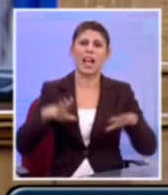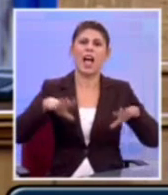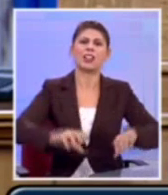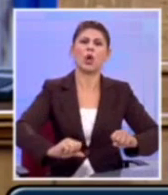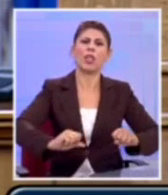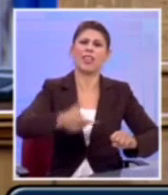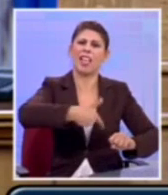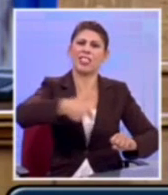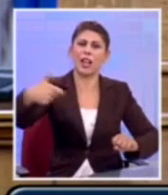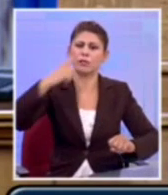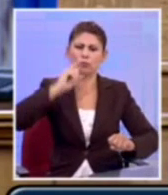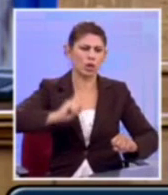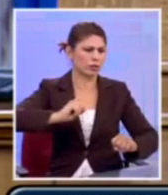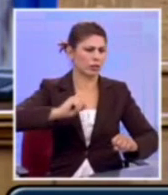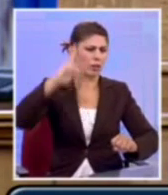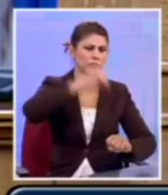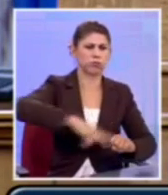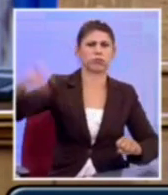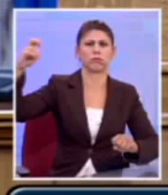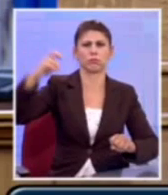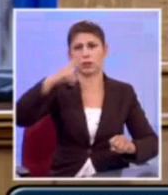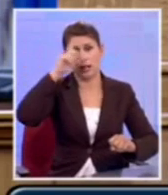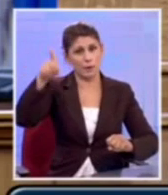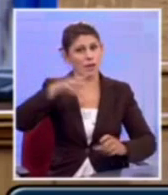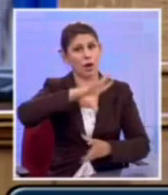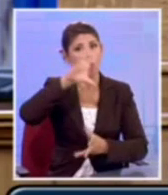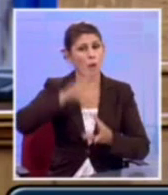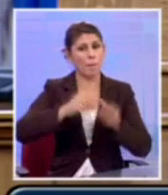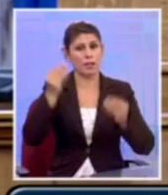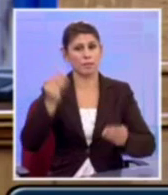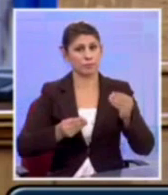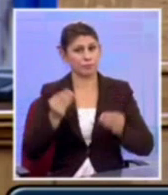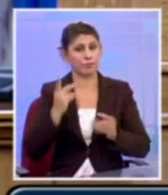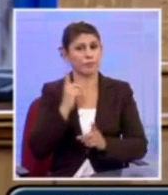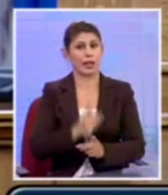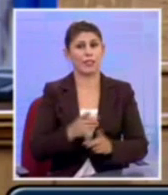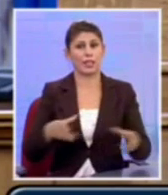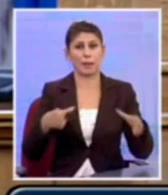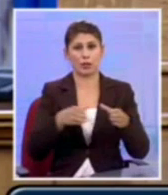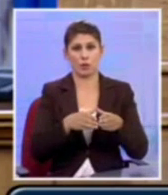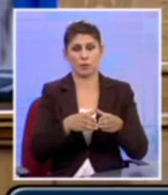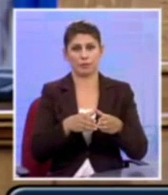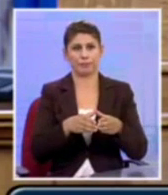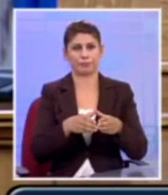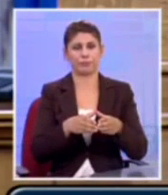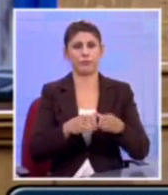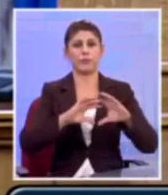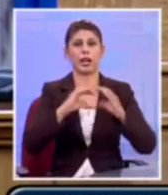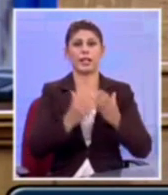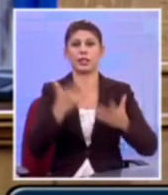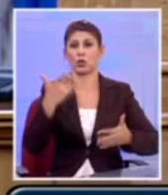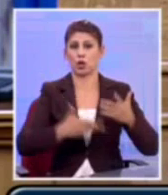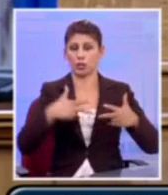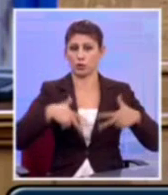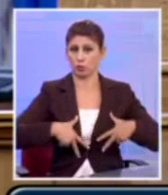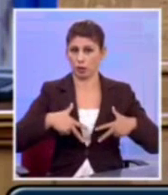δάνειο που εντάσσεται σε αυτά υπολογίζονται από την Ειδική Επιτροπή του Γενικού Λογιστηρίου